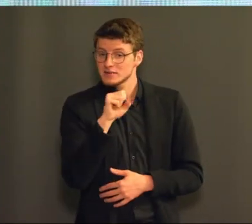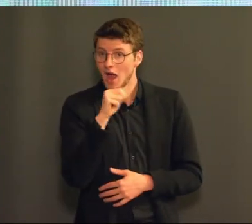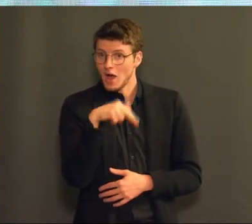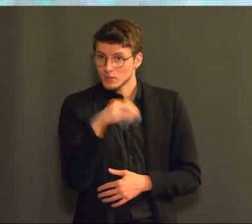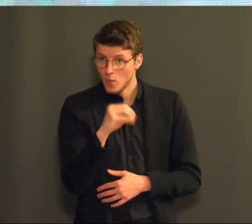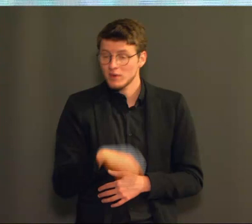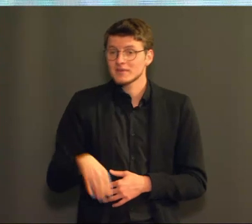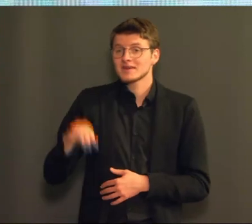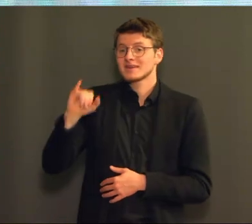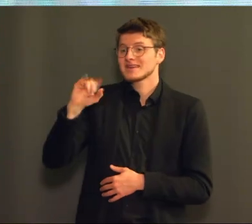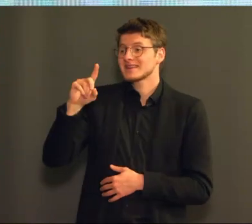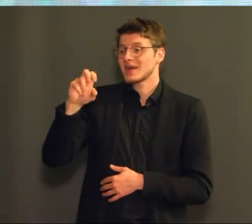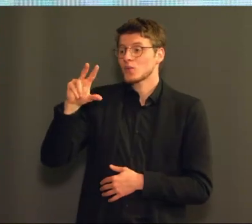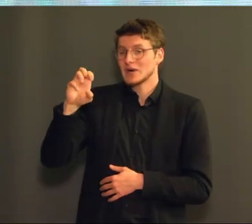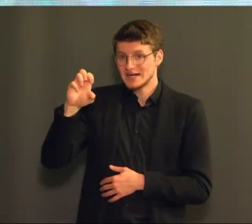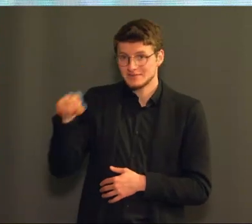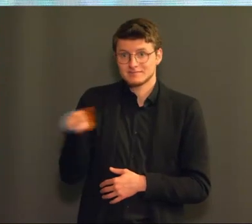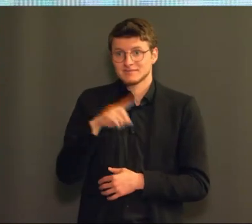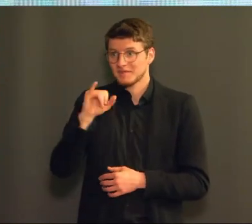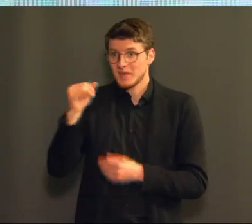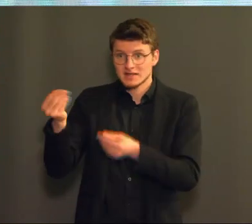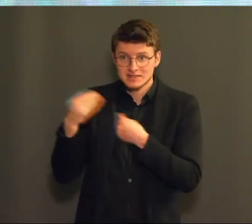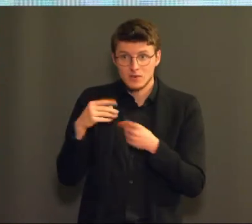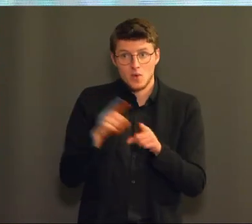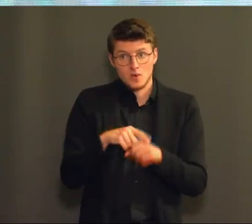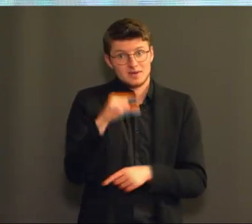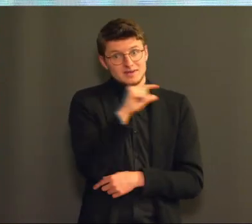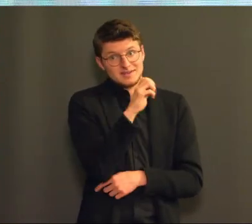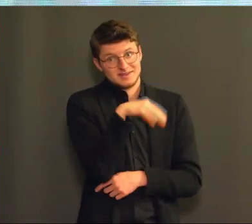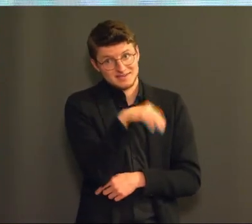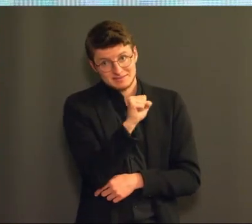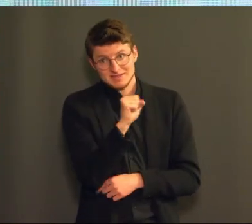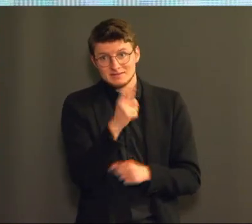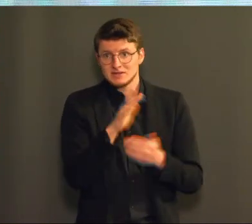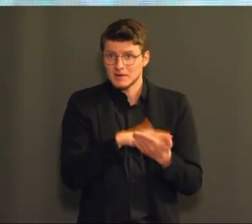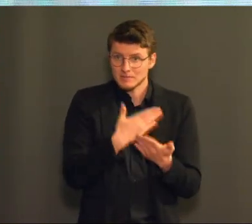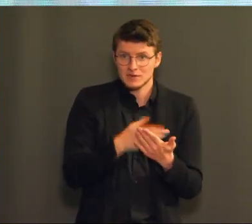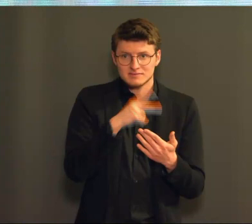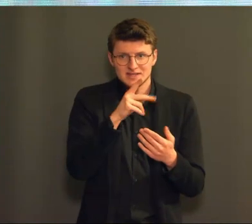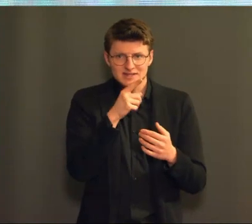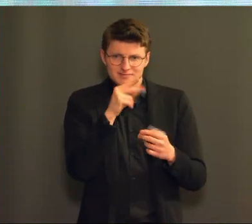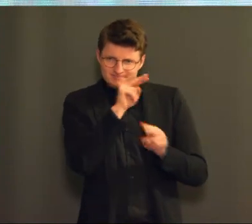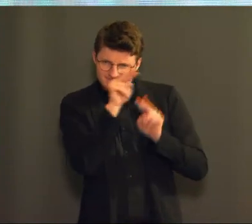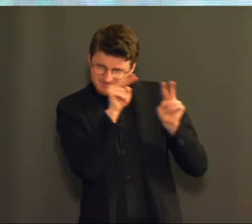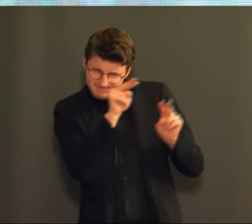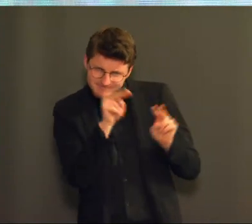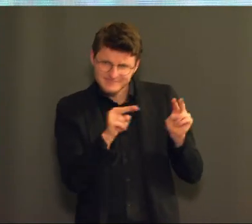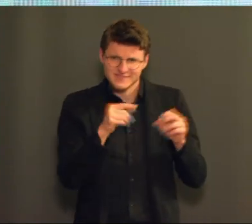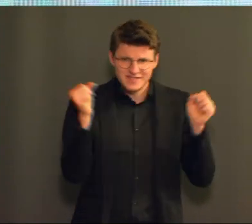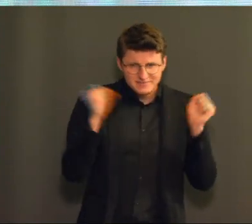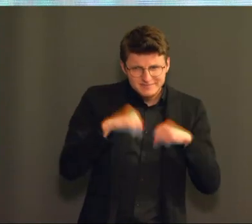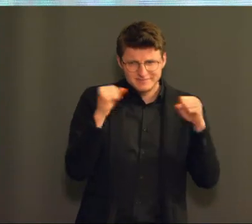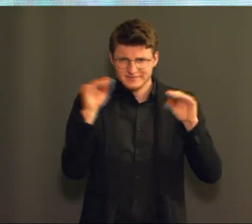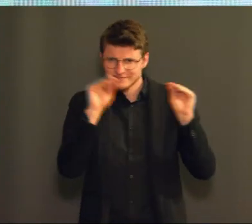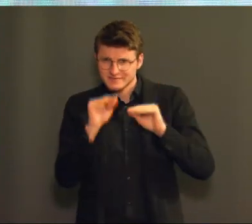de informatie. En ook de GEMS om mee dit rapport kritisch te bekijken en mee de conclusies te formuleren.